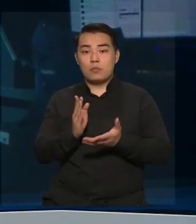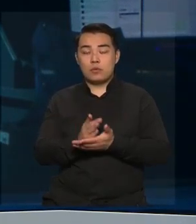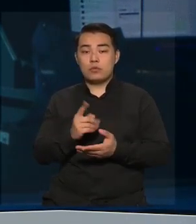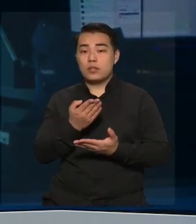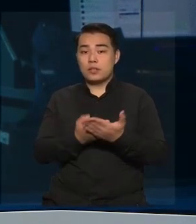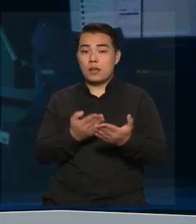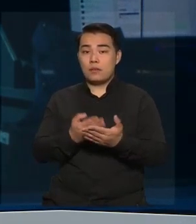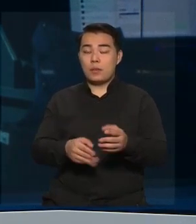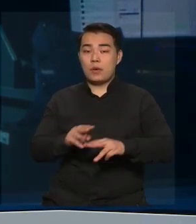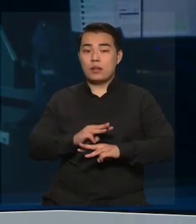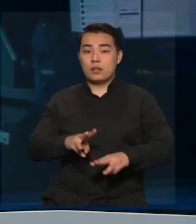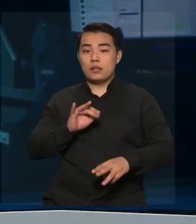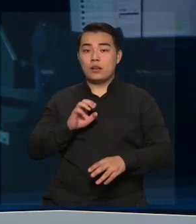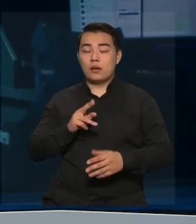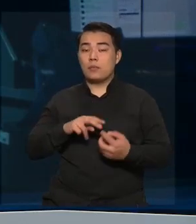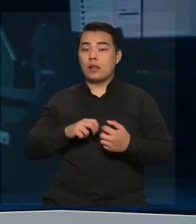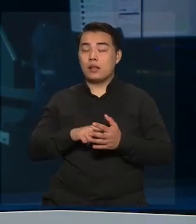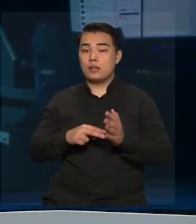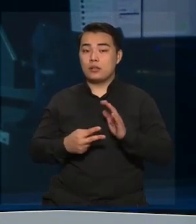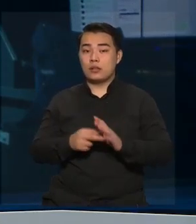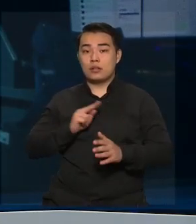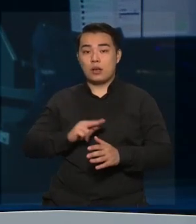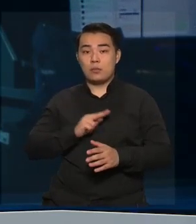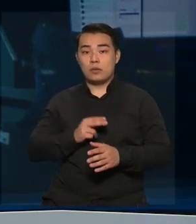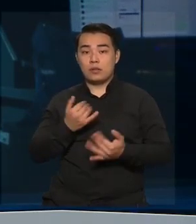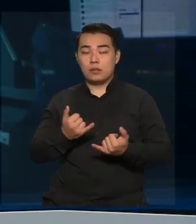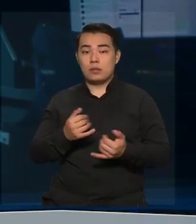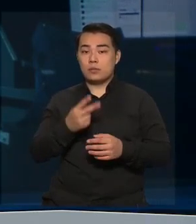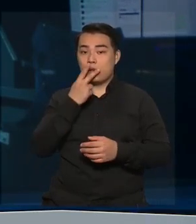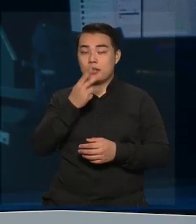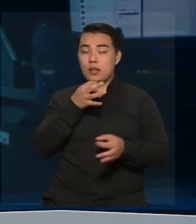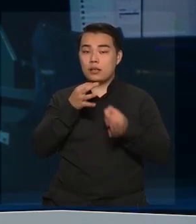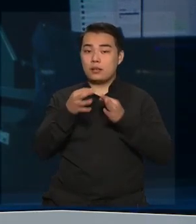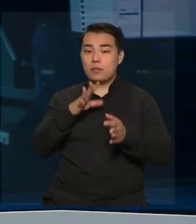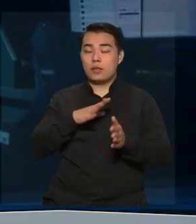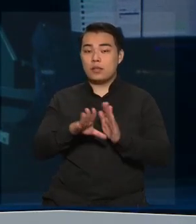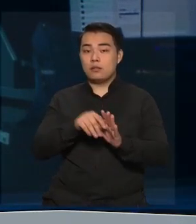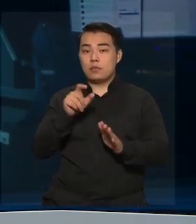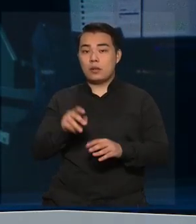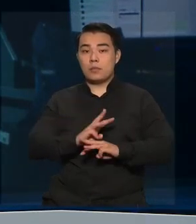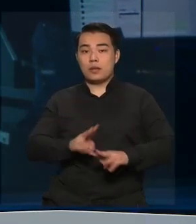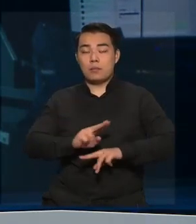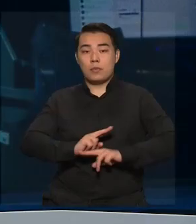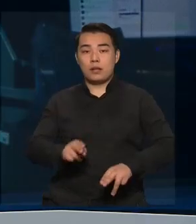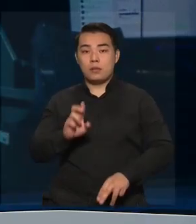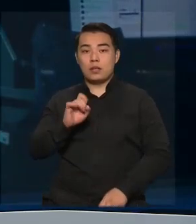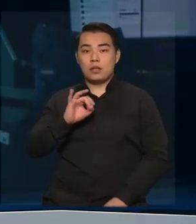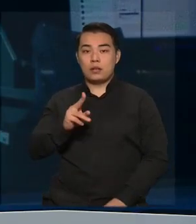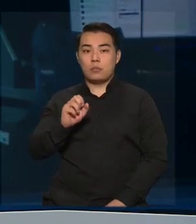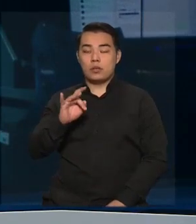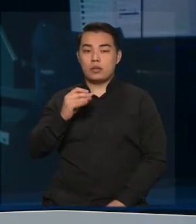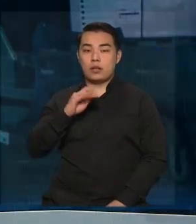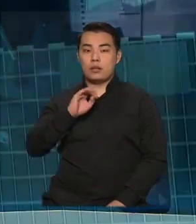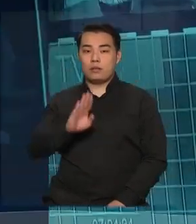предлагают мажилисмены и как планируют урегулировать работу коллекторов? Смотрите в интервью с депутатом мажилиса парламента Бериком